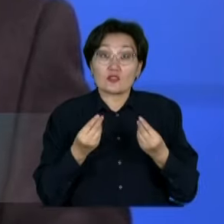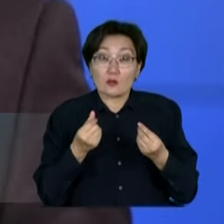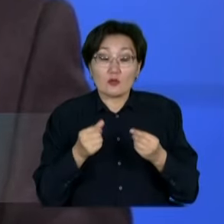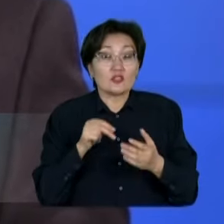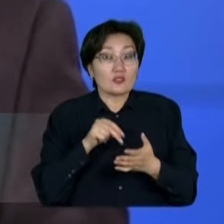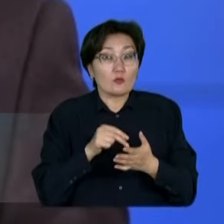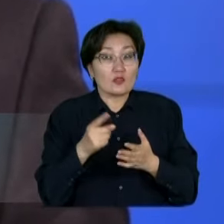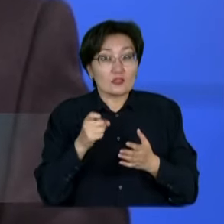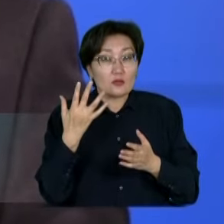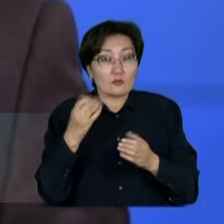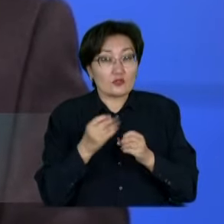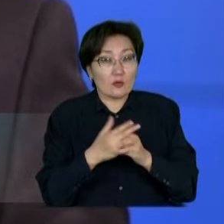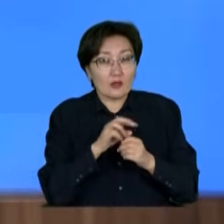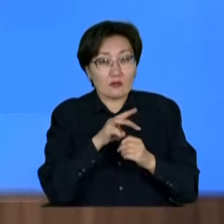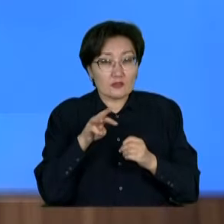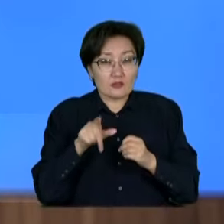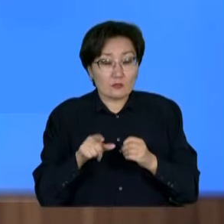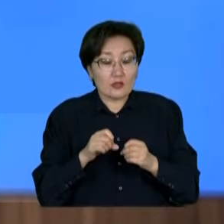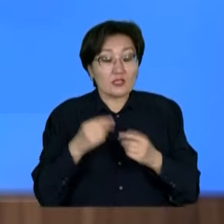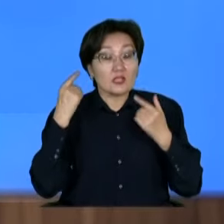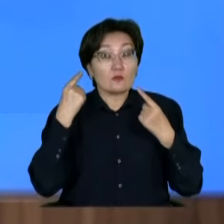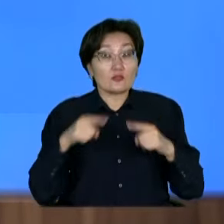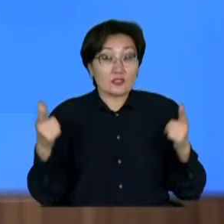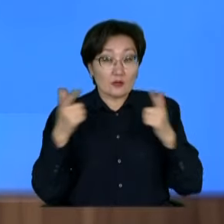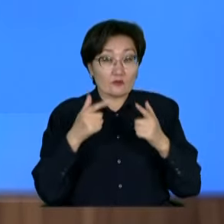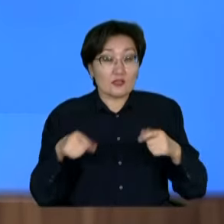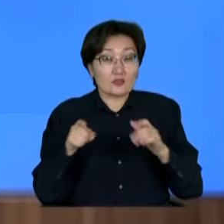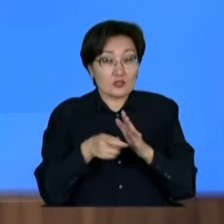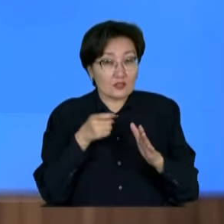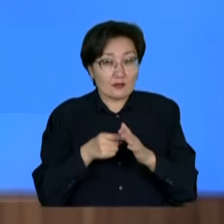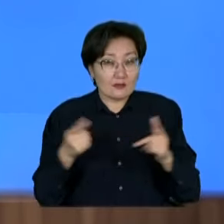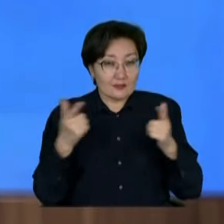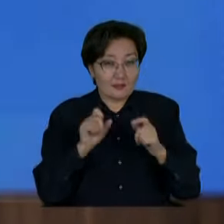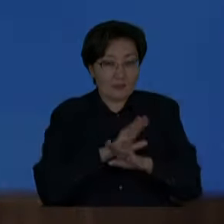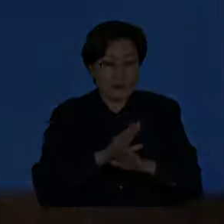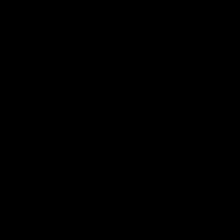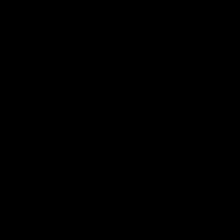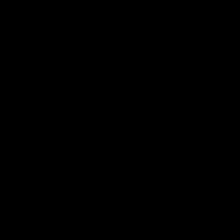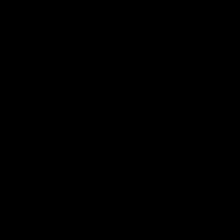в сумме 115 миллионов тенге. Иная информация в интересах следствия разглашению не подлежит.